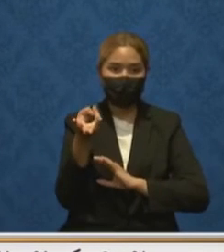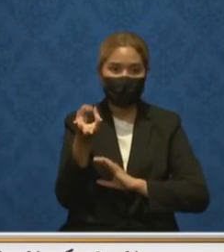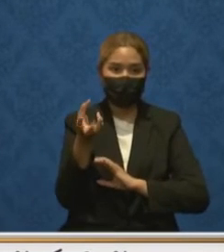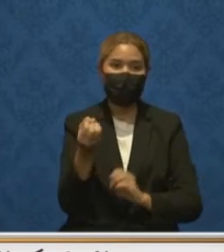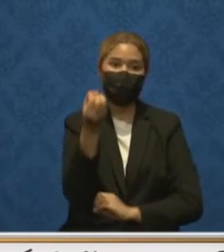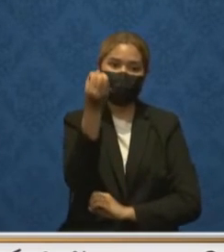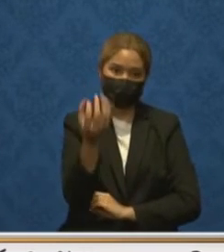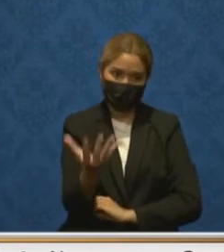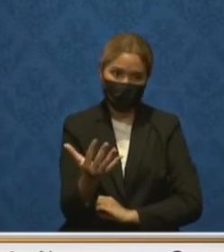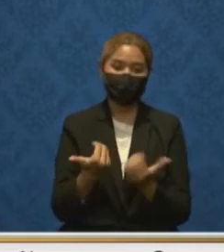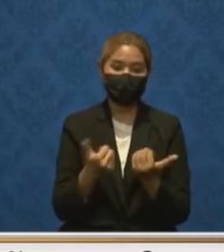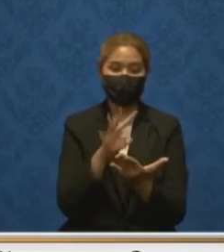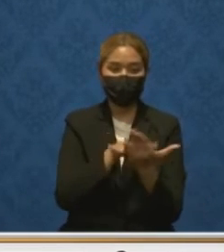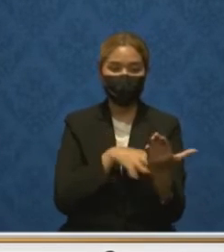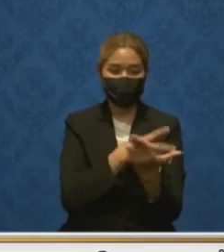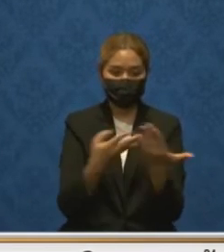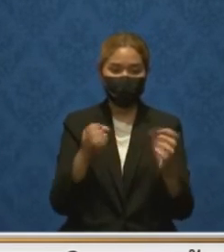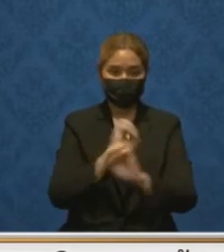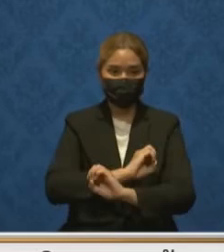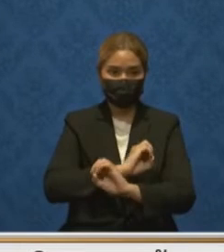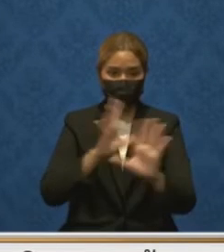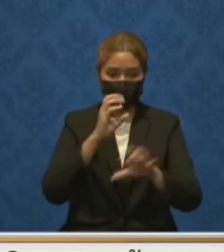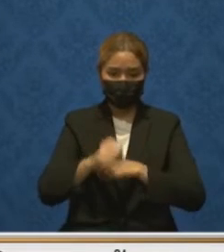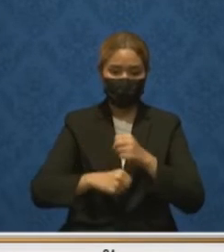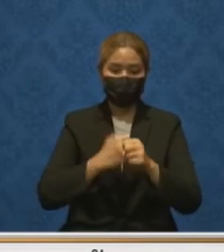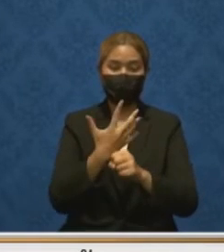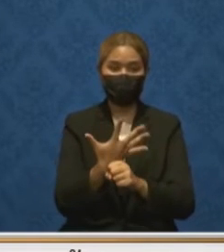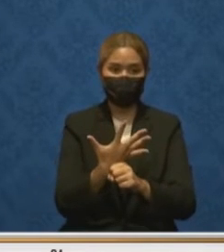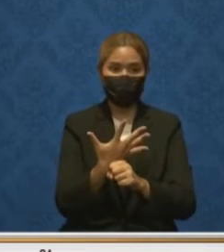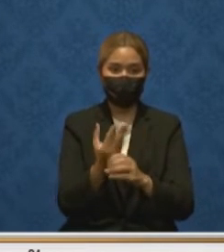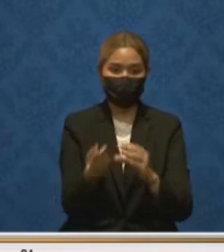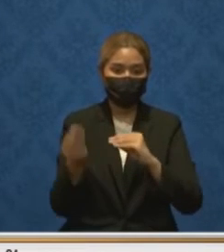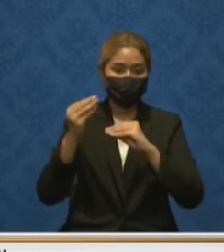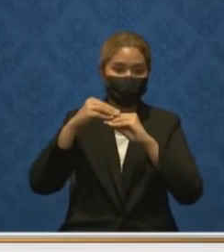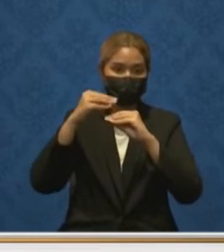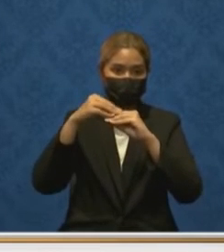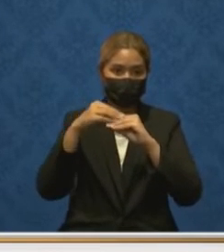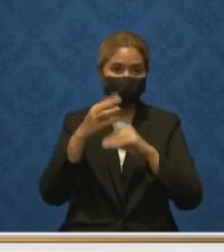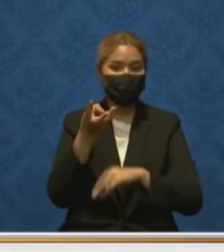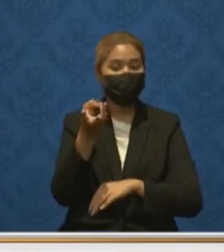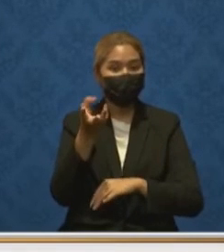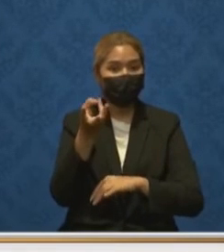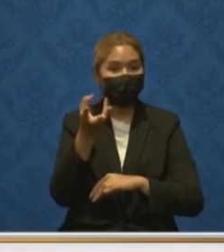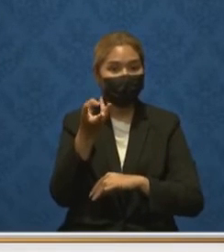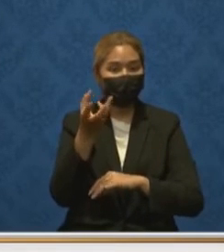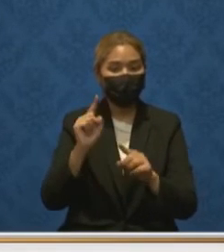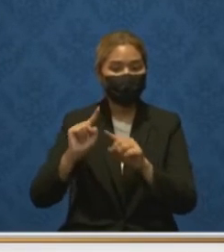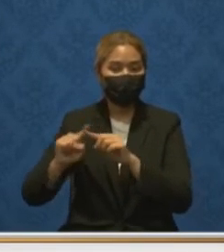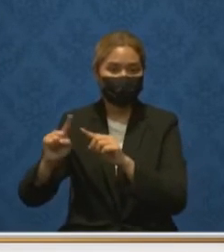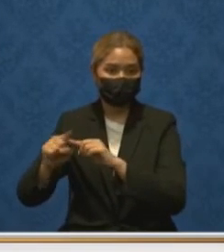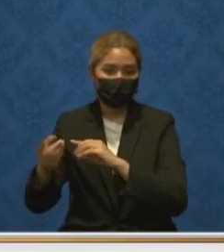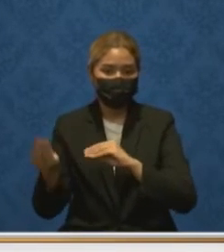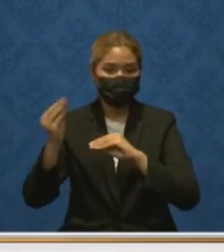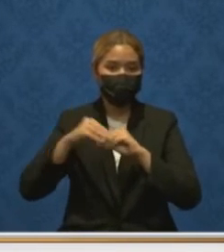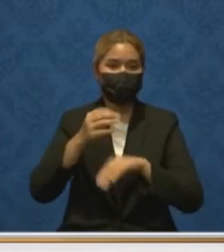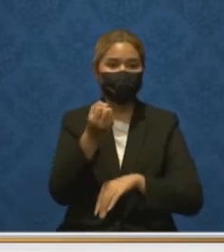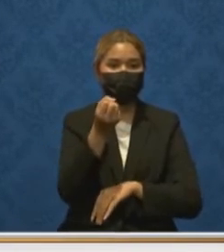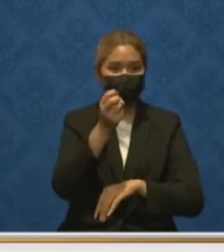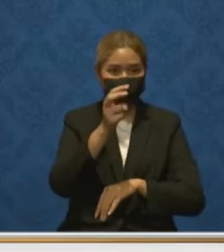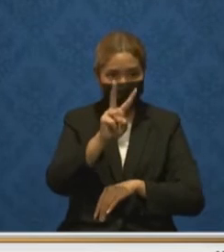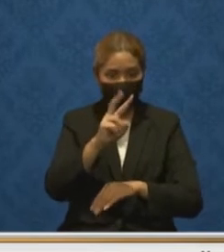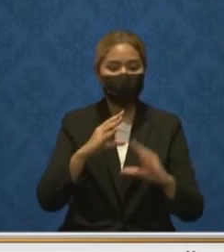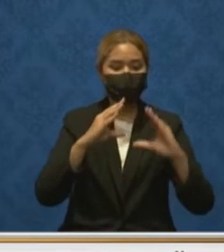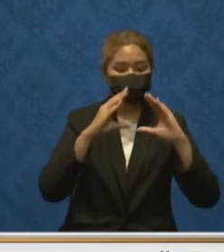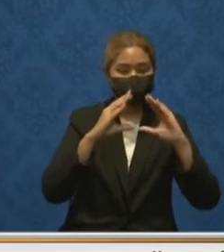เราจึงมีแผนชดเจนวา 5 ปีนี้เราต้องเพิ่มพันข้าวให้ได้อย่างน้อย 12,000เป็นข้าวพื้นนุม